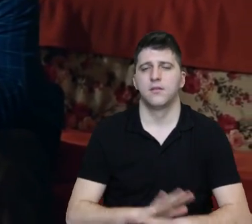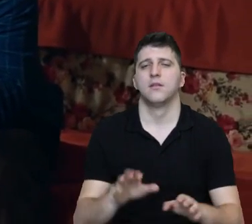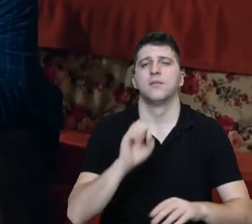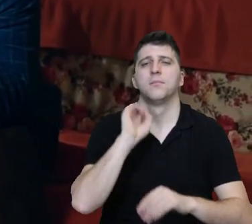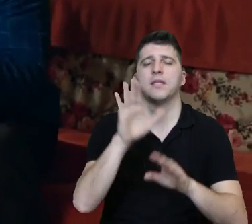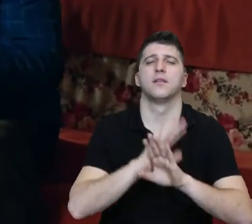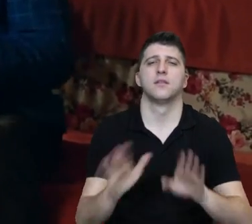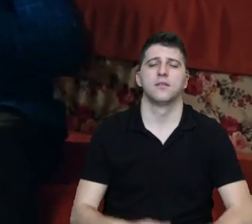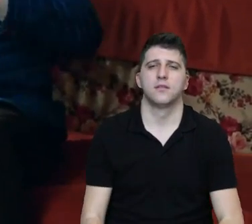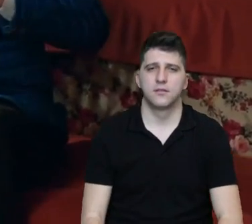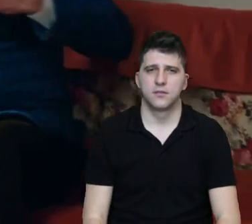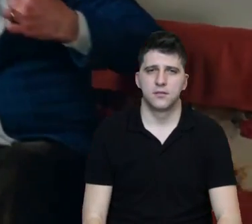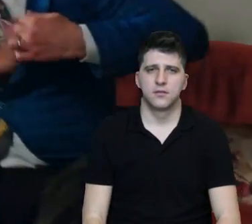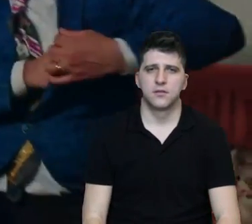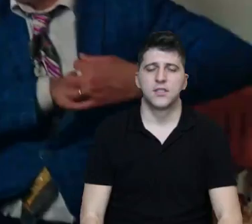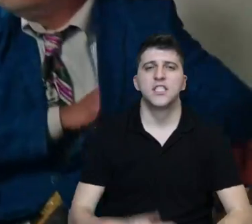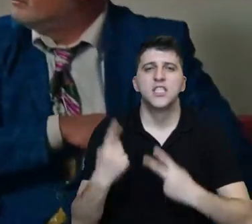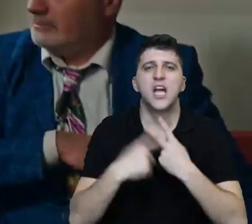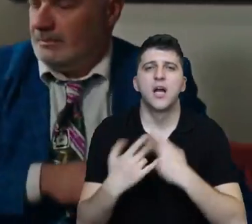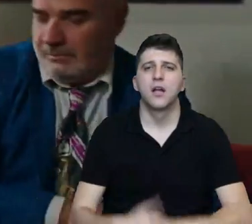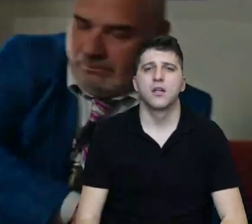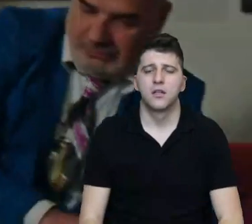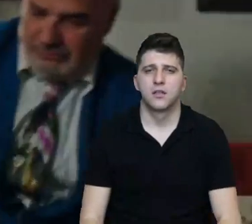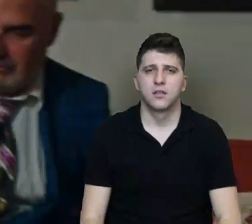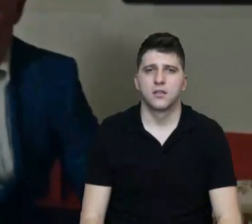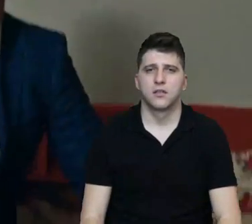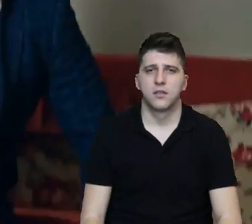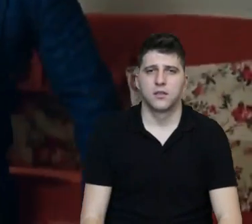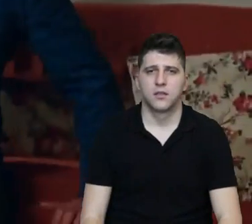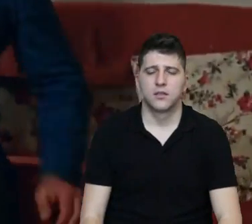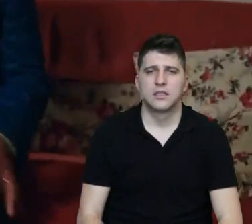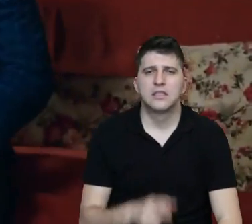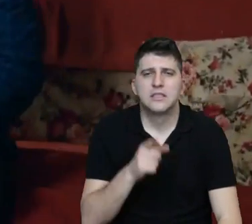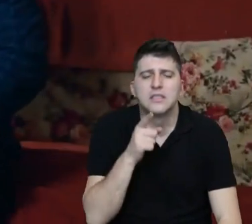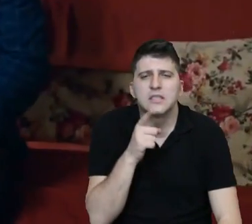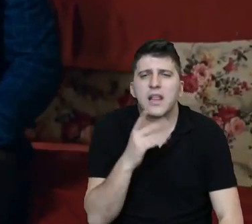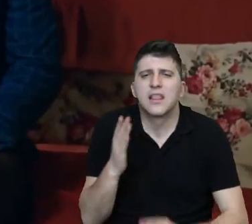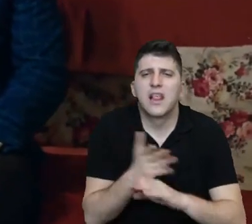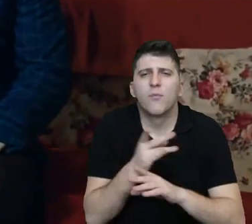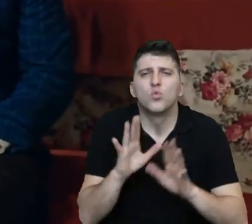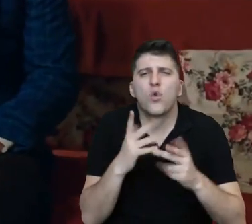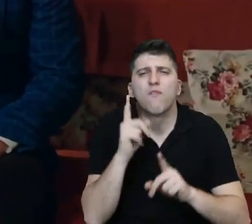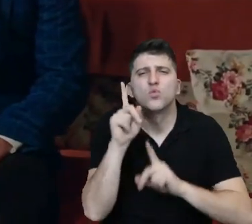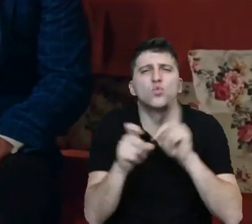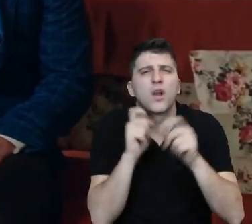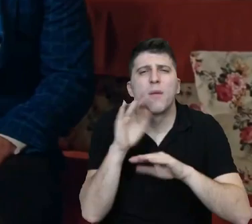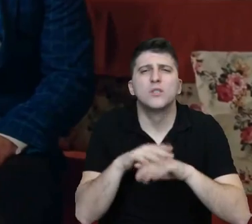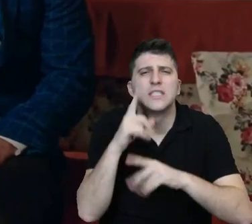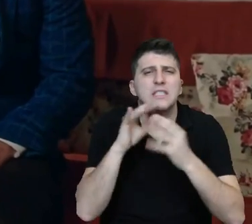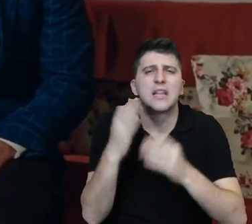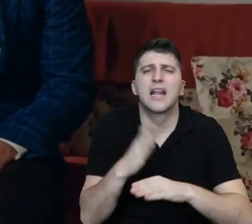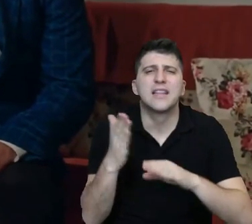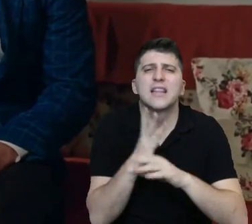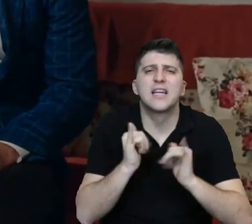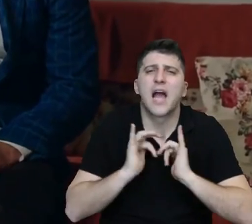Yetti. Nazmiye salona daldı. Yaşar! Akile sen... Niye böyle acayip sorular soruyorsun ya bu insanlara?